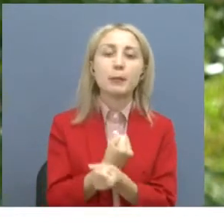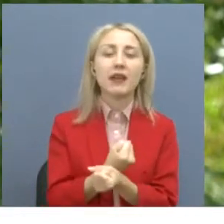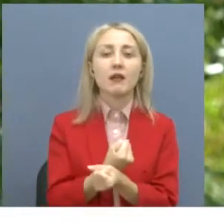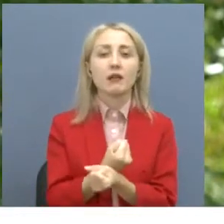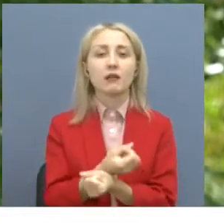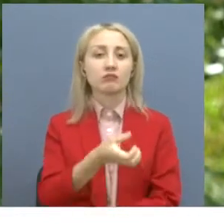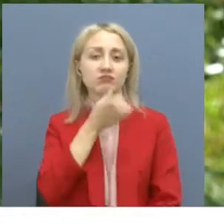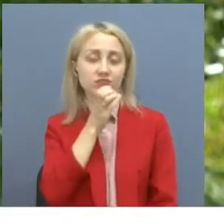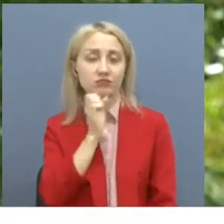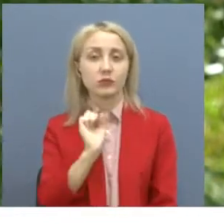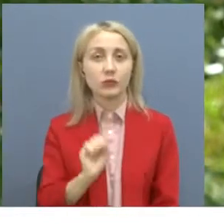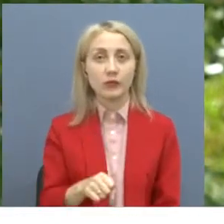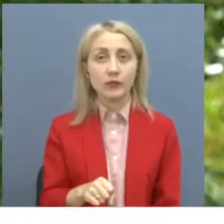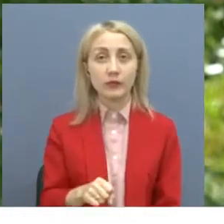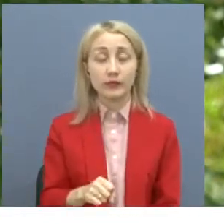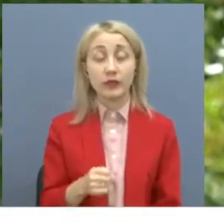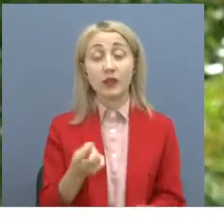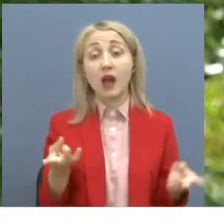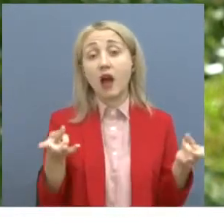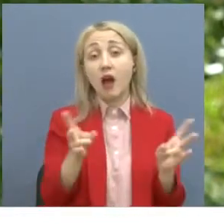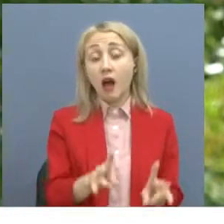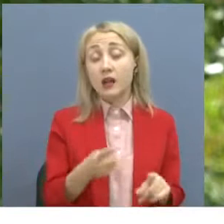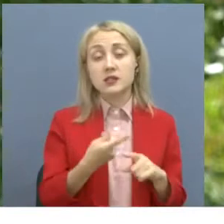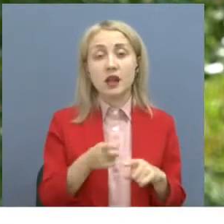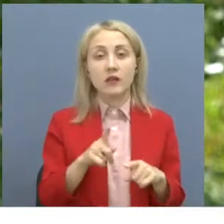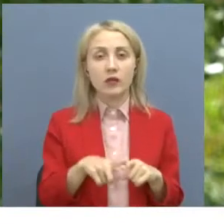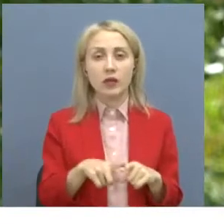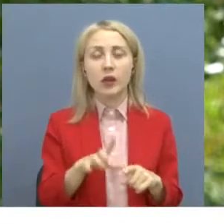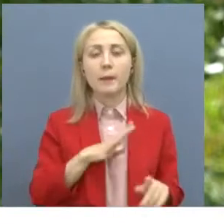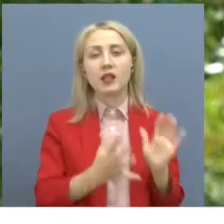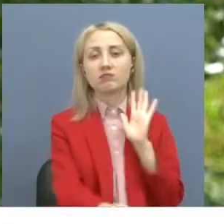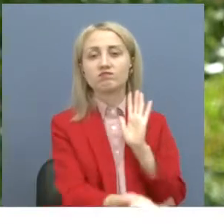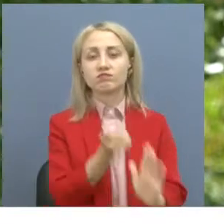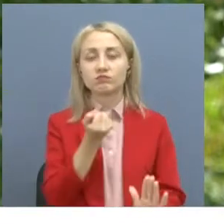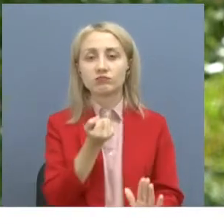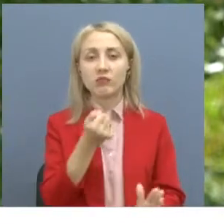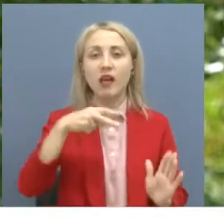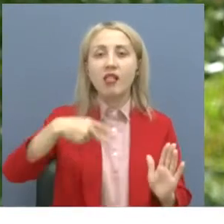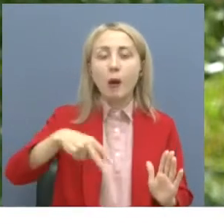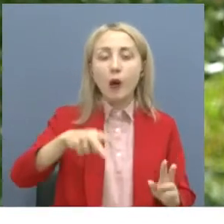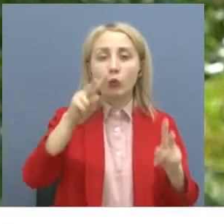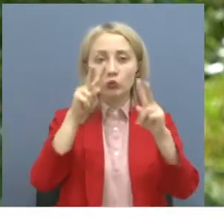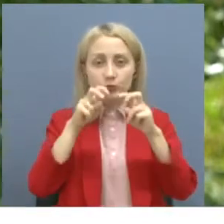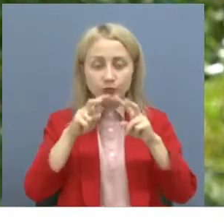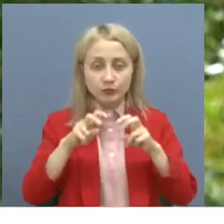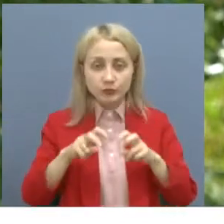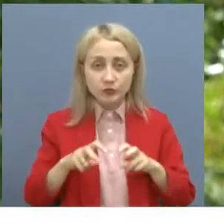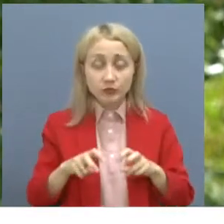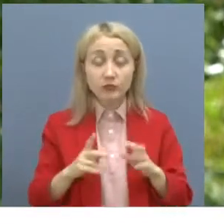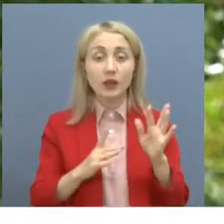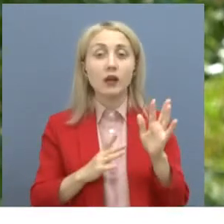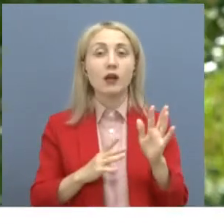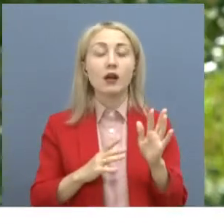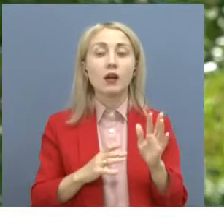қалдығы бізге жеткізілді. Зертханалық талдау жасалды. Органолептикалық көрсеткіштерге сәйкес келмейді. Әртүрлі қоспасы бар лайланған